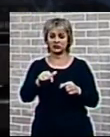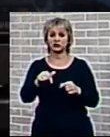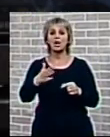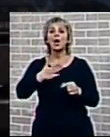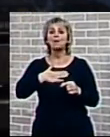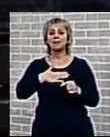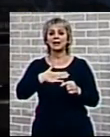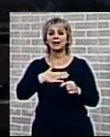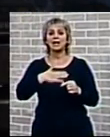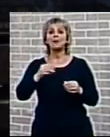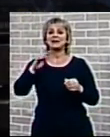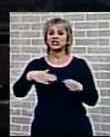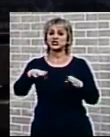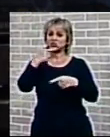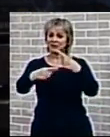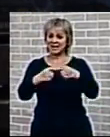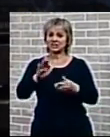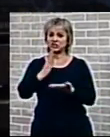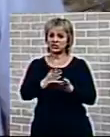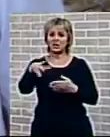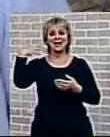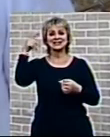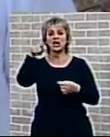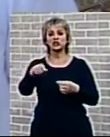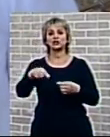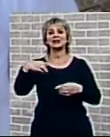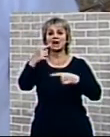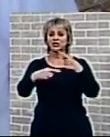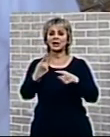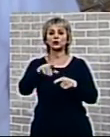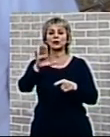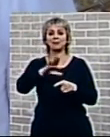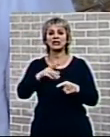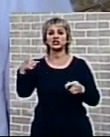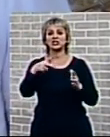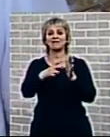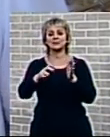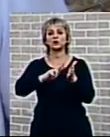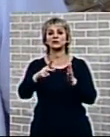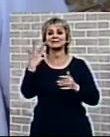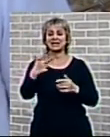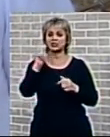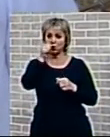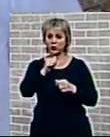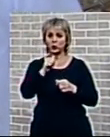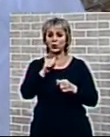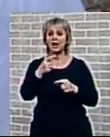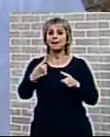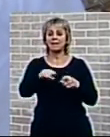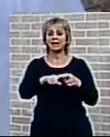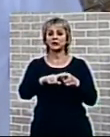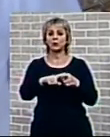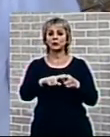Мы придерживаемся традиций казачьих, традиций, которые было еще с 1883 году.